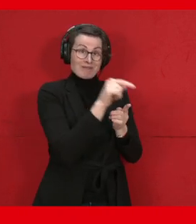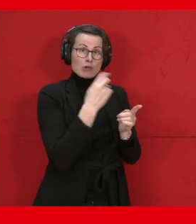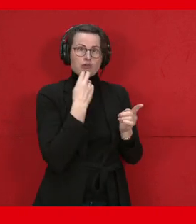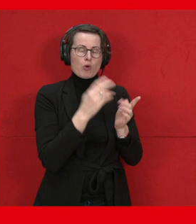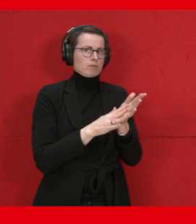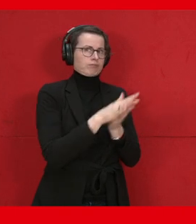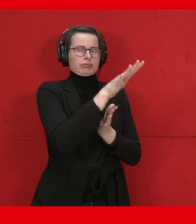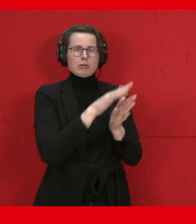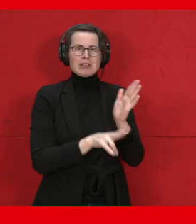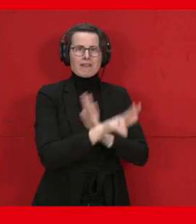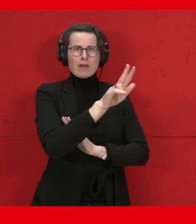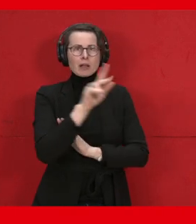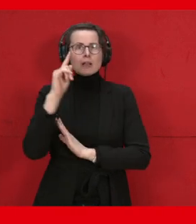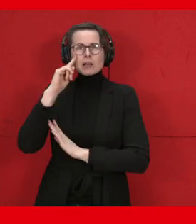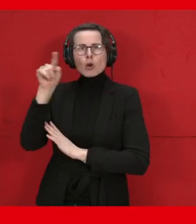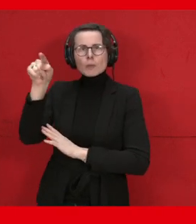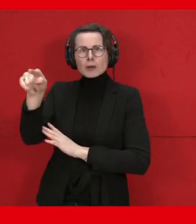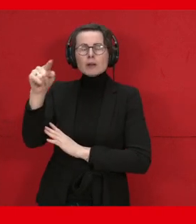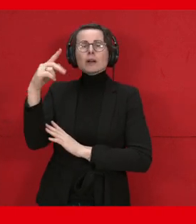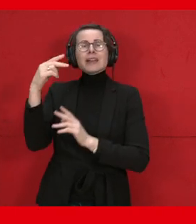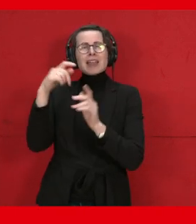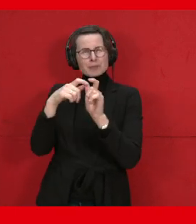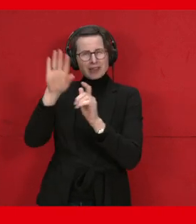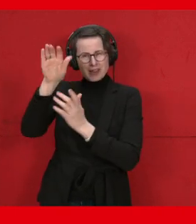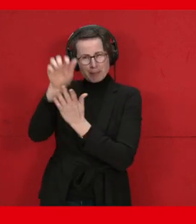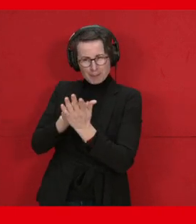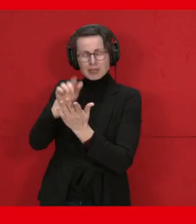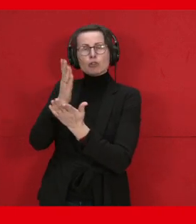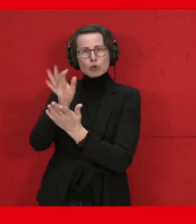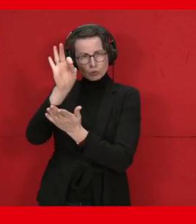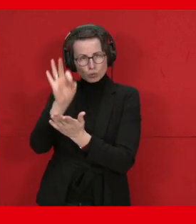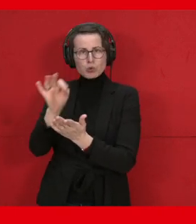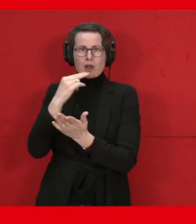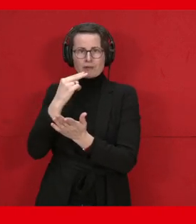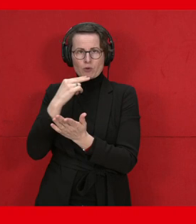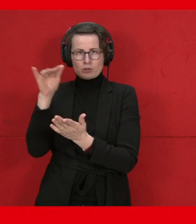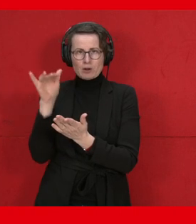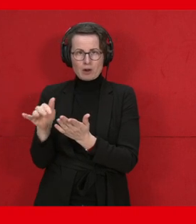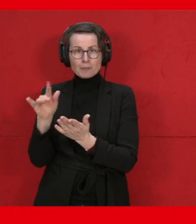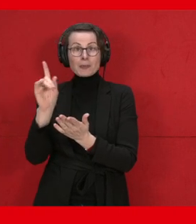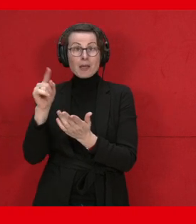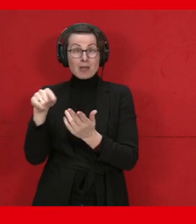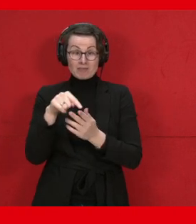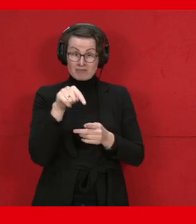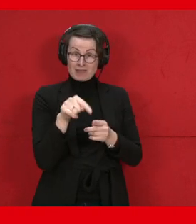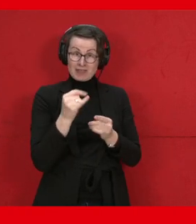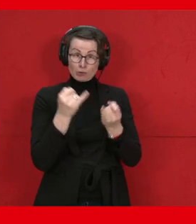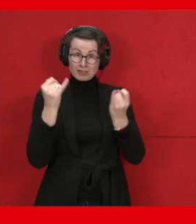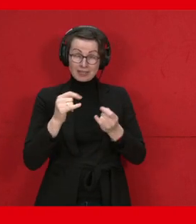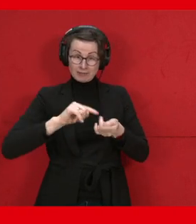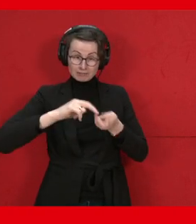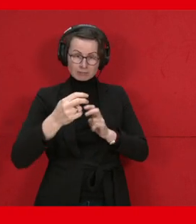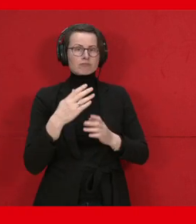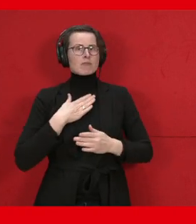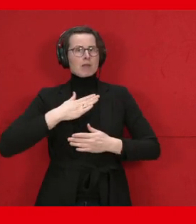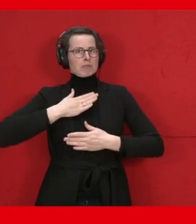glaube, das Missionspapier der SPD gibt hier auch die richtigen Antworten. Wenn es dann um die Umsetzung der Industrie geht, lassen Sie mich das kurz am Beispiel der